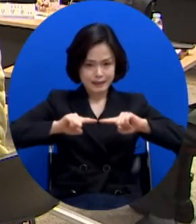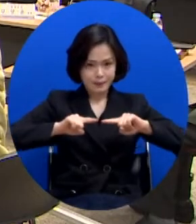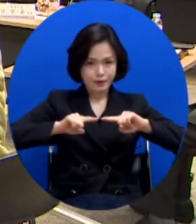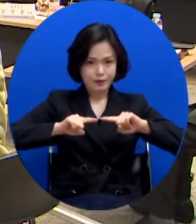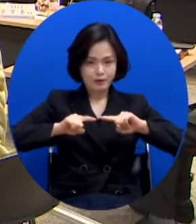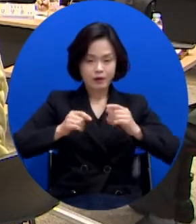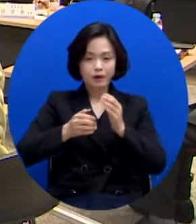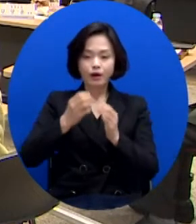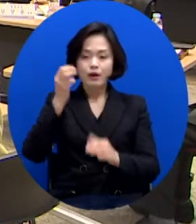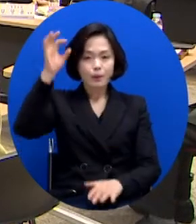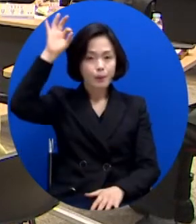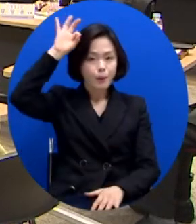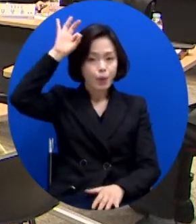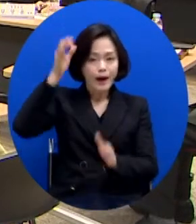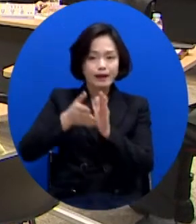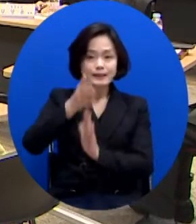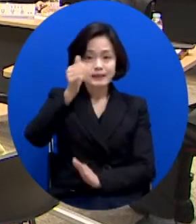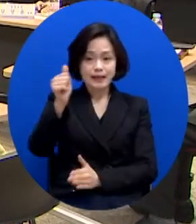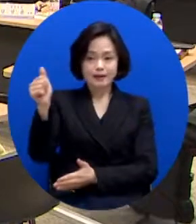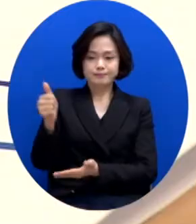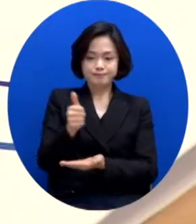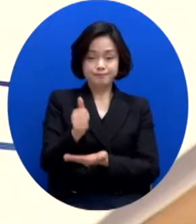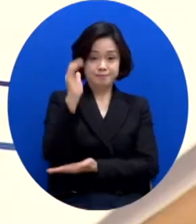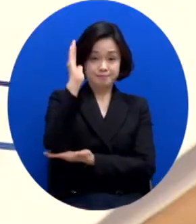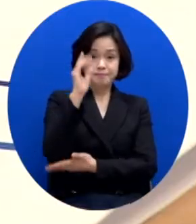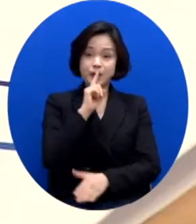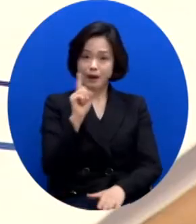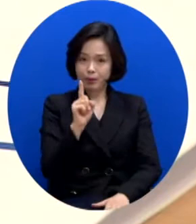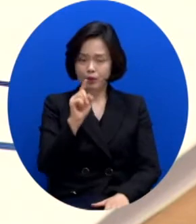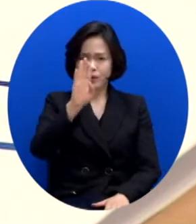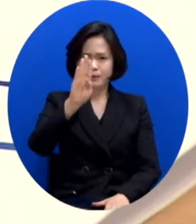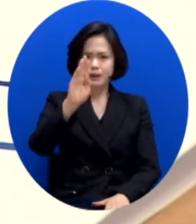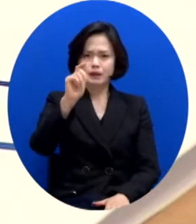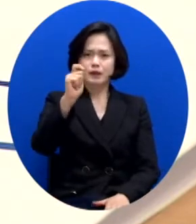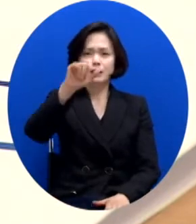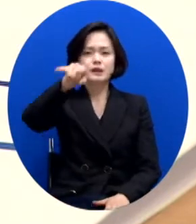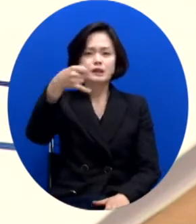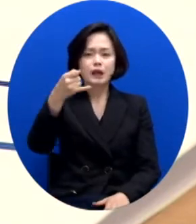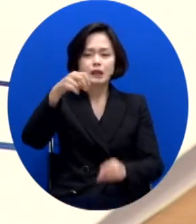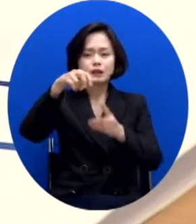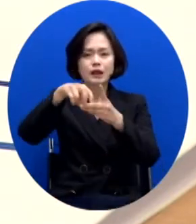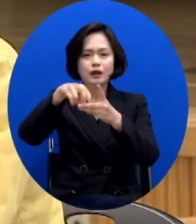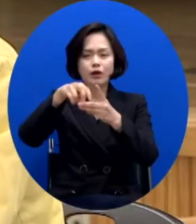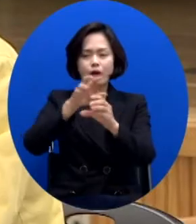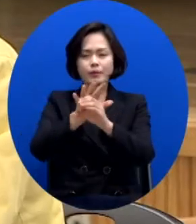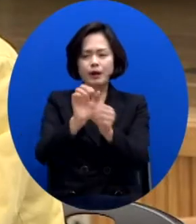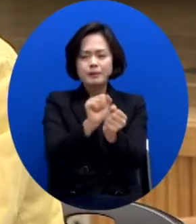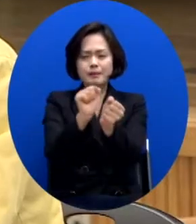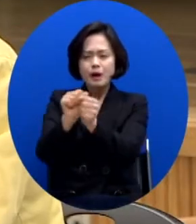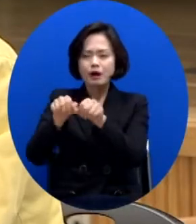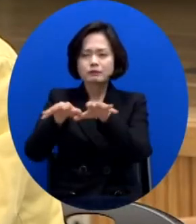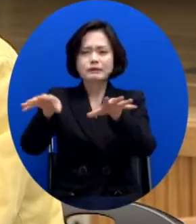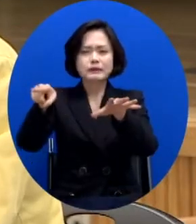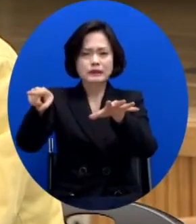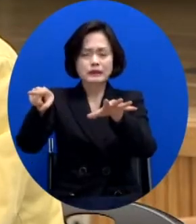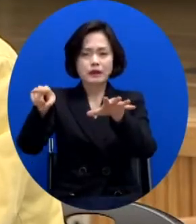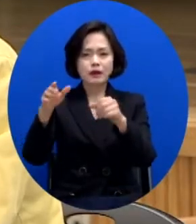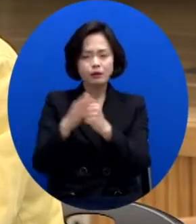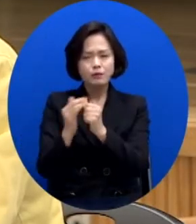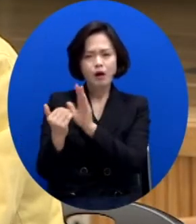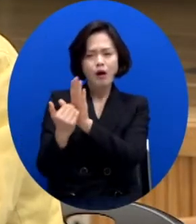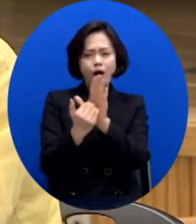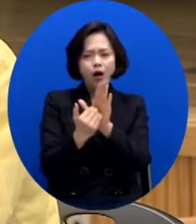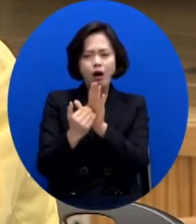포항시장은 최근 상주 BTJ 열방센터와 관련해 방역에 어려움이 있는 것이 사실이라며 방역 협조를